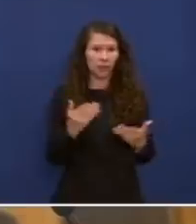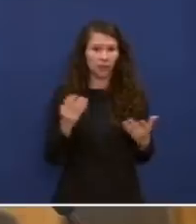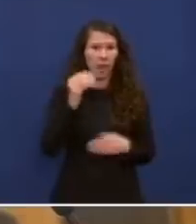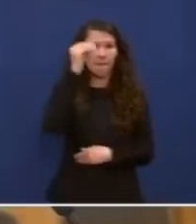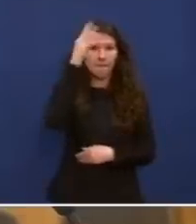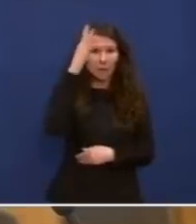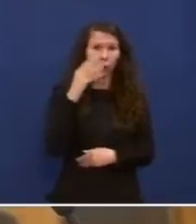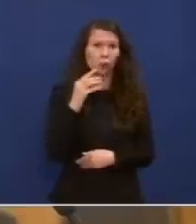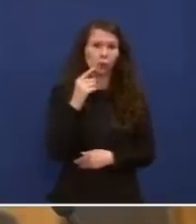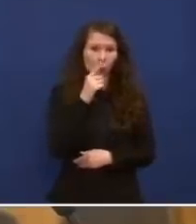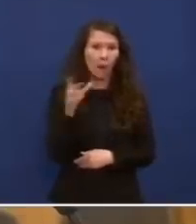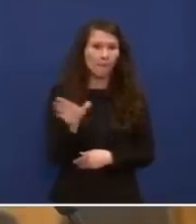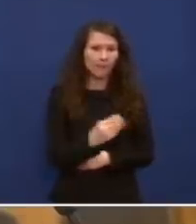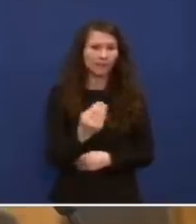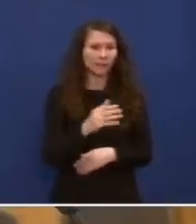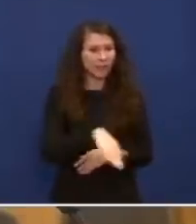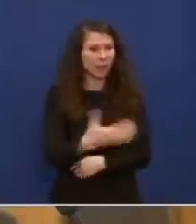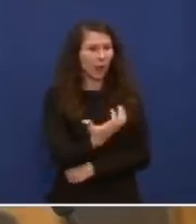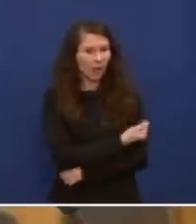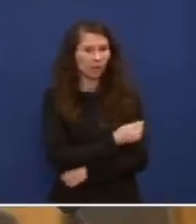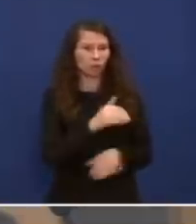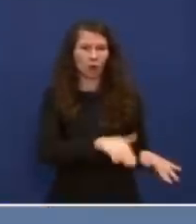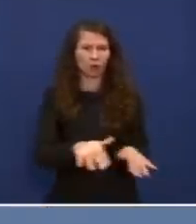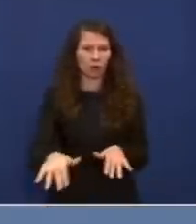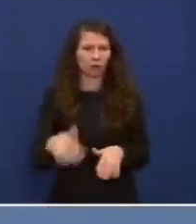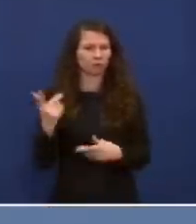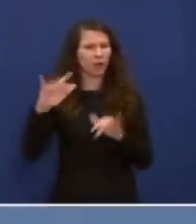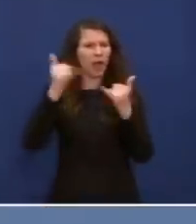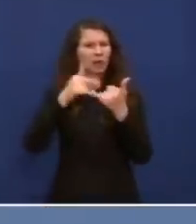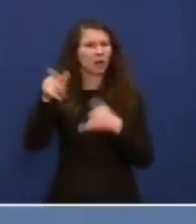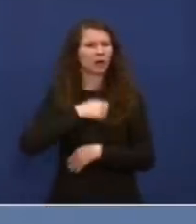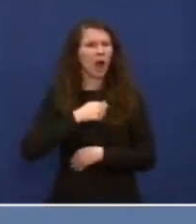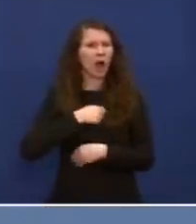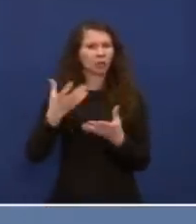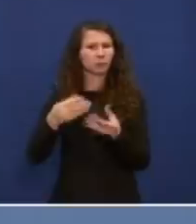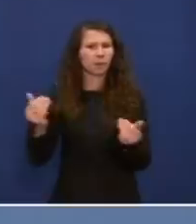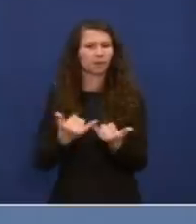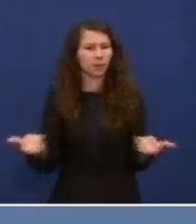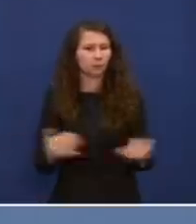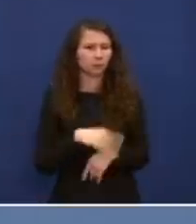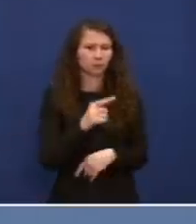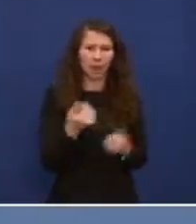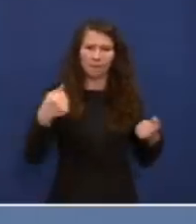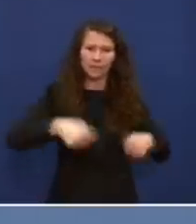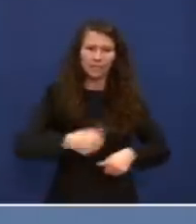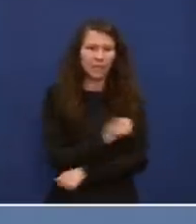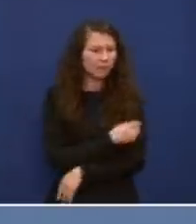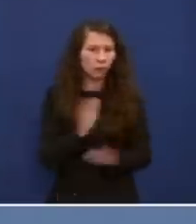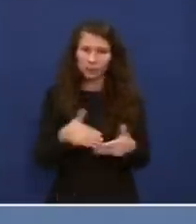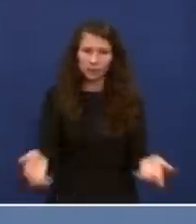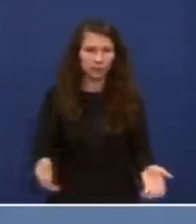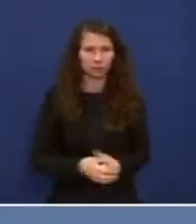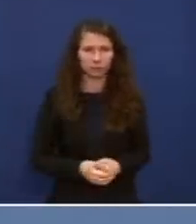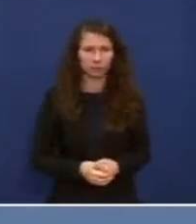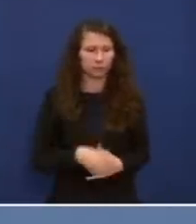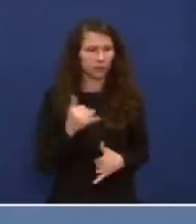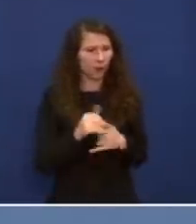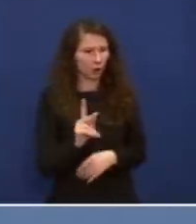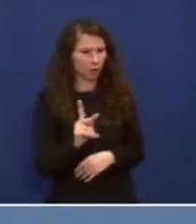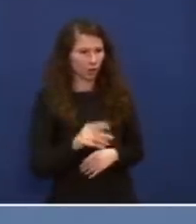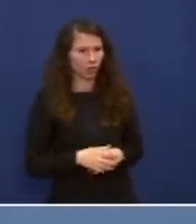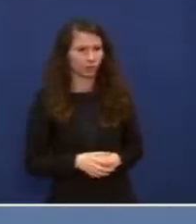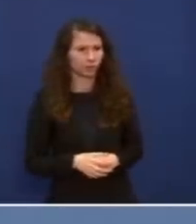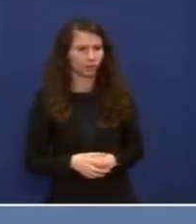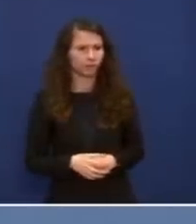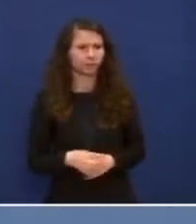von Kindern. Wie können Sie den Eltern diese Angst nehmen? Indem ich sage, dass es keine verpflichtende Impfung geben wird. Frau Karliczek. Ich würde das gerne noch einmal